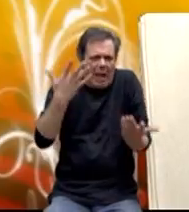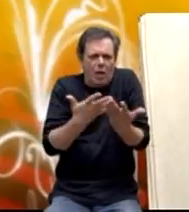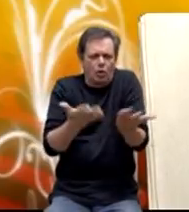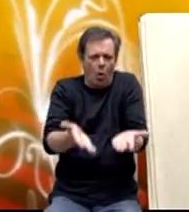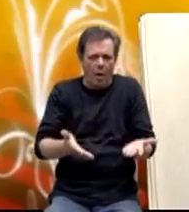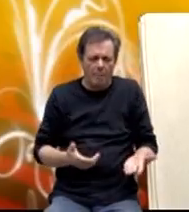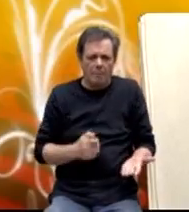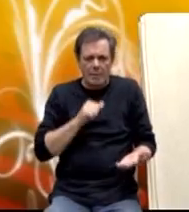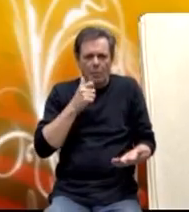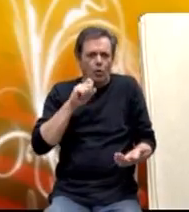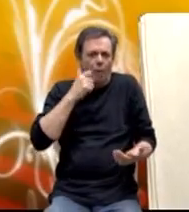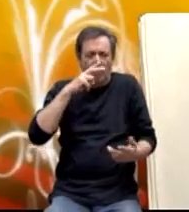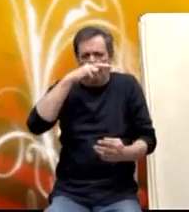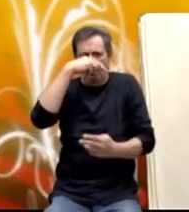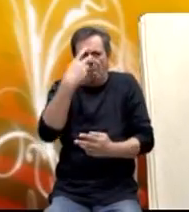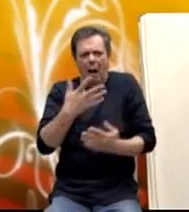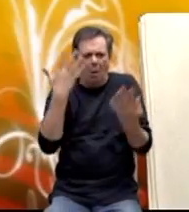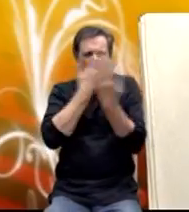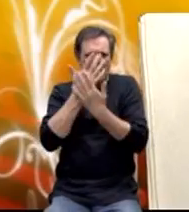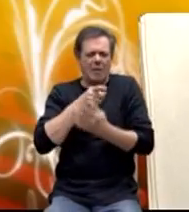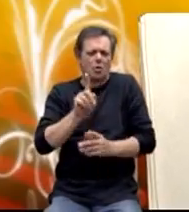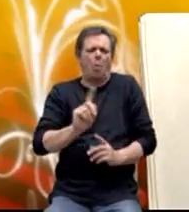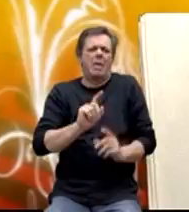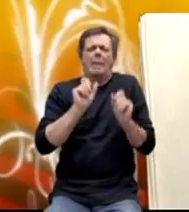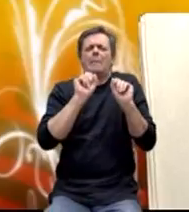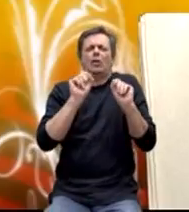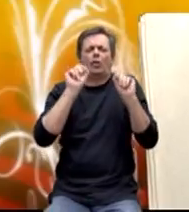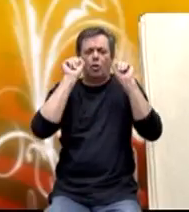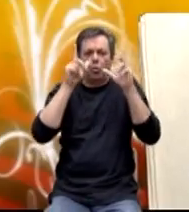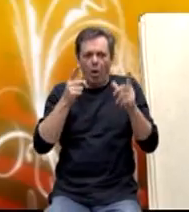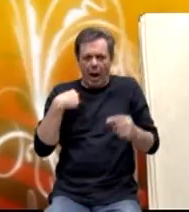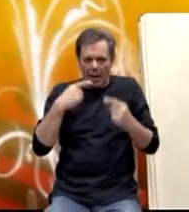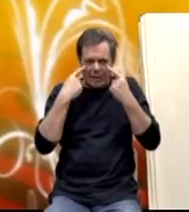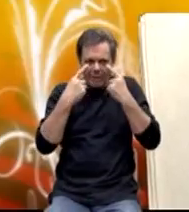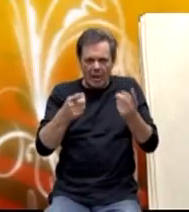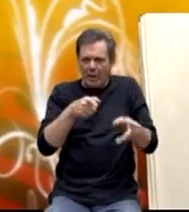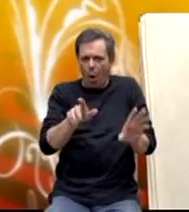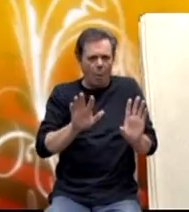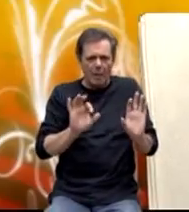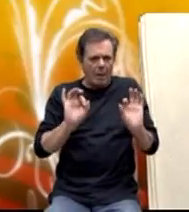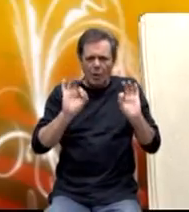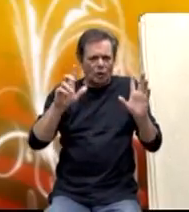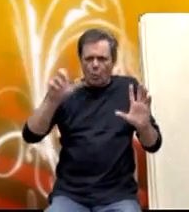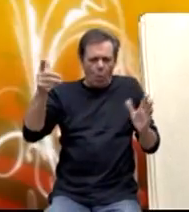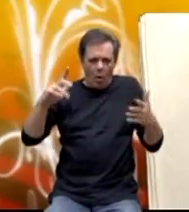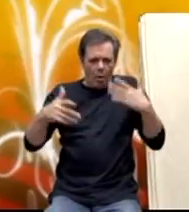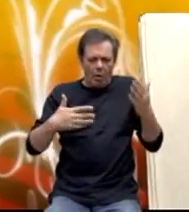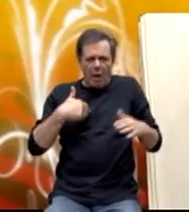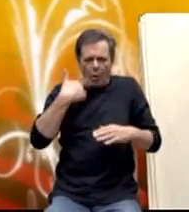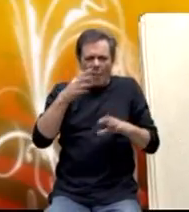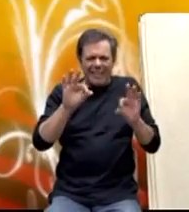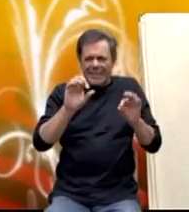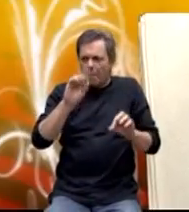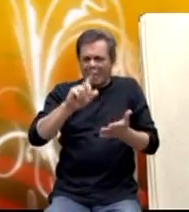ok, čovjek je možda pao u nesvijest, nije to tak neobično. Međutim, kad sam vidjela da on ne reagira na ništa, ja sam nakon njeno